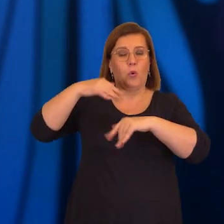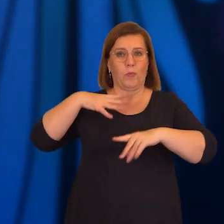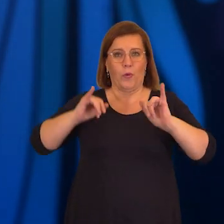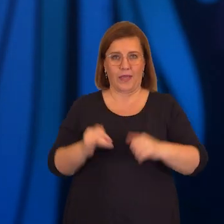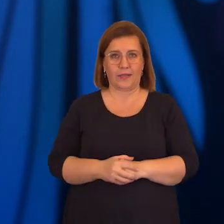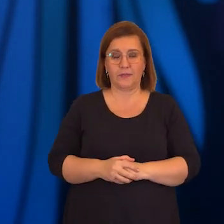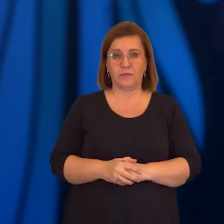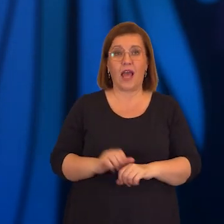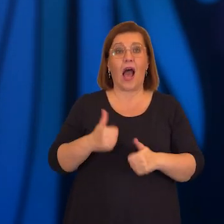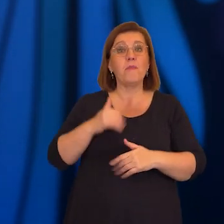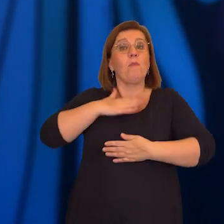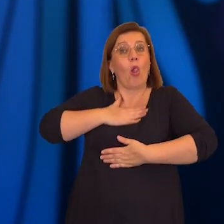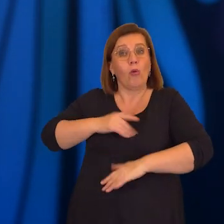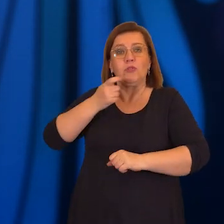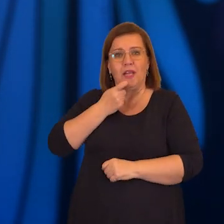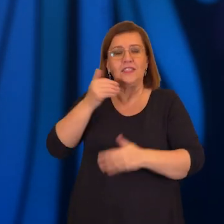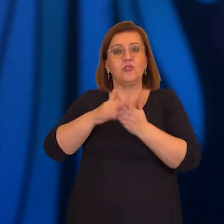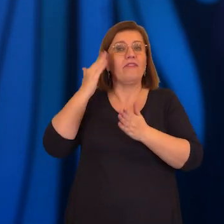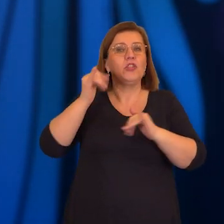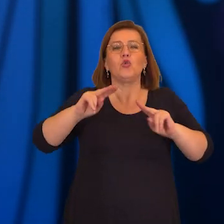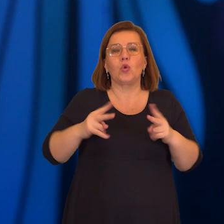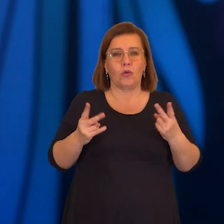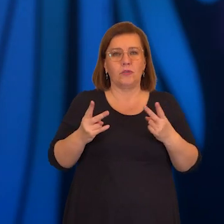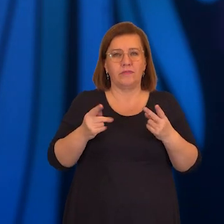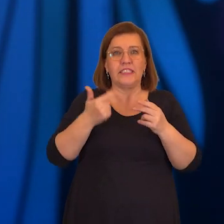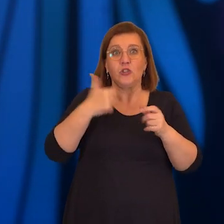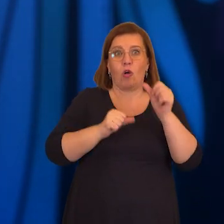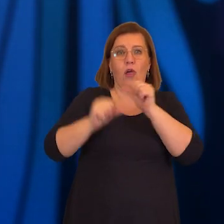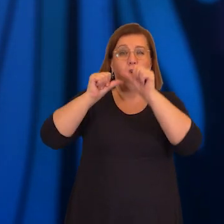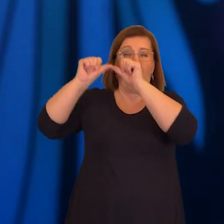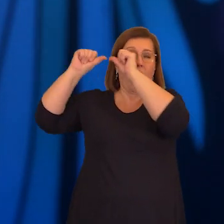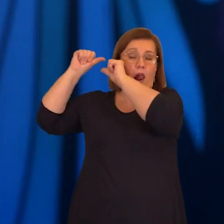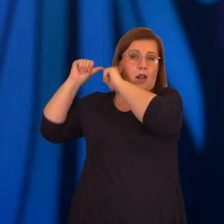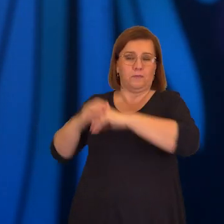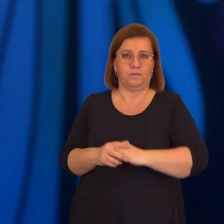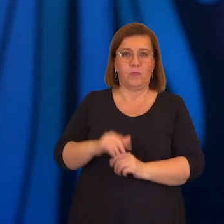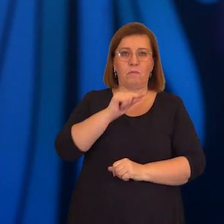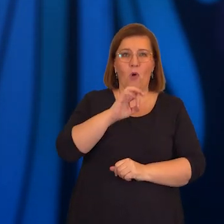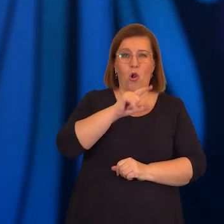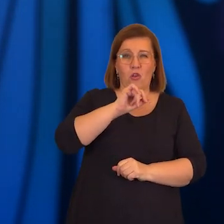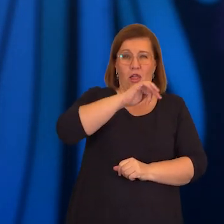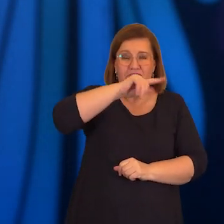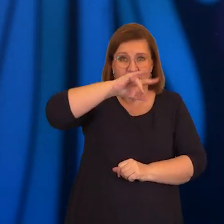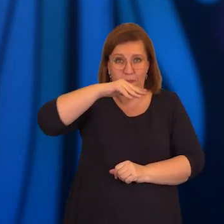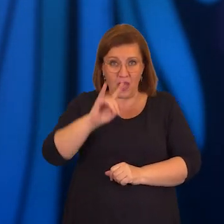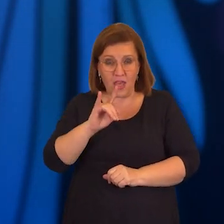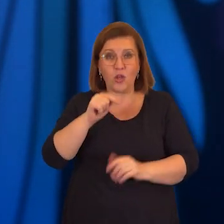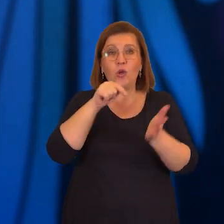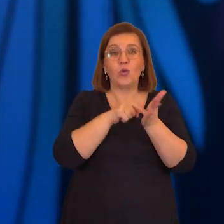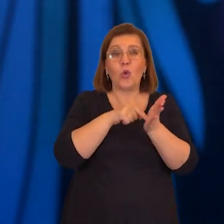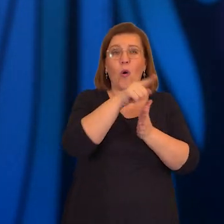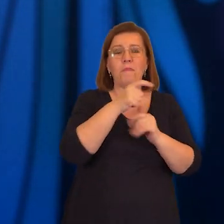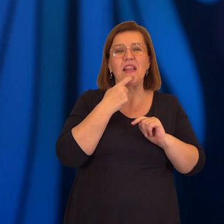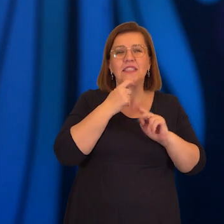znać jego początki. Więc sięgniemy 100 lat wstecz. Poliolefiny, czyli plastiki pochodzące z ropy